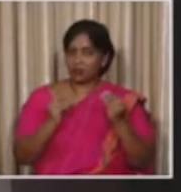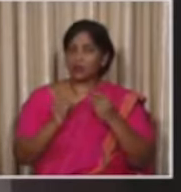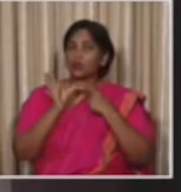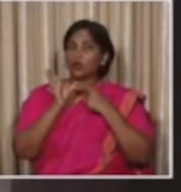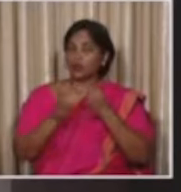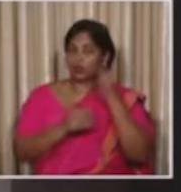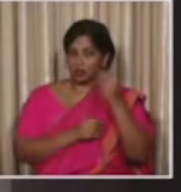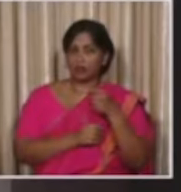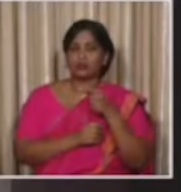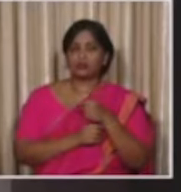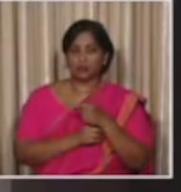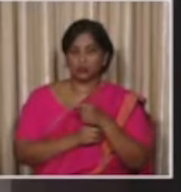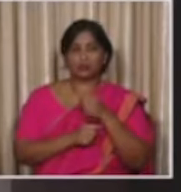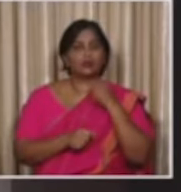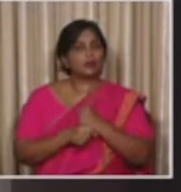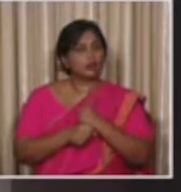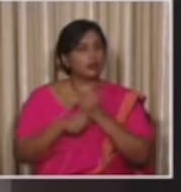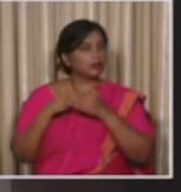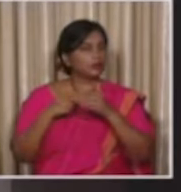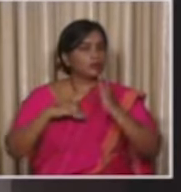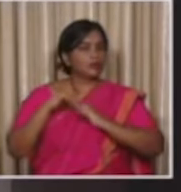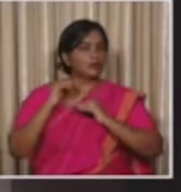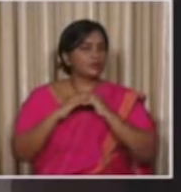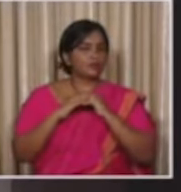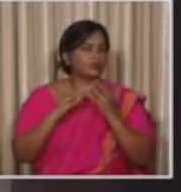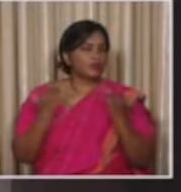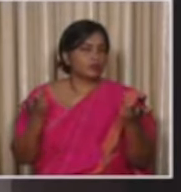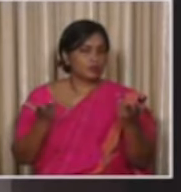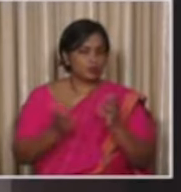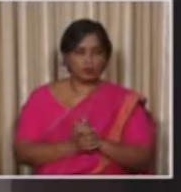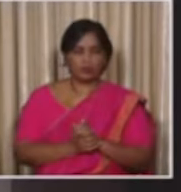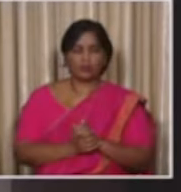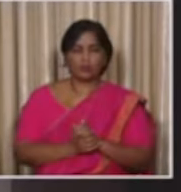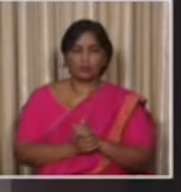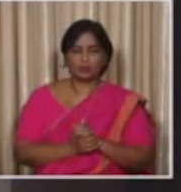උත්තර සපයන්නට රජය මෙතෙක් ගෙන ඇති ක්‍රියාමාර්ග මොනවාද?